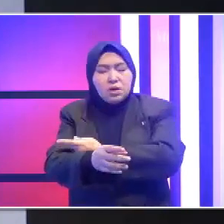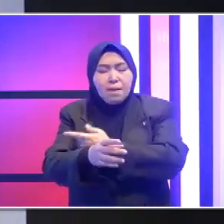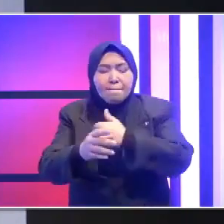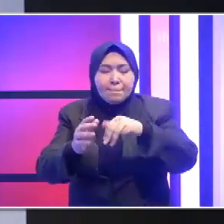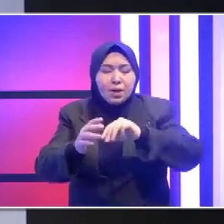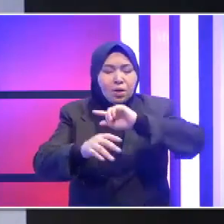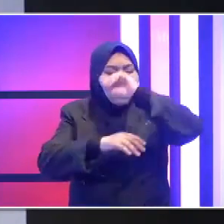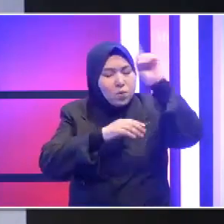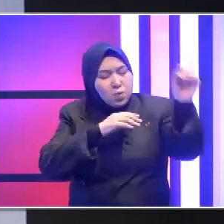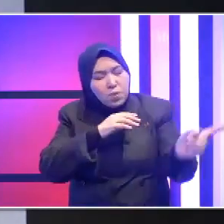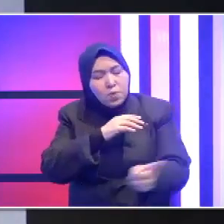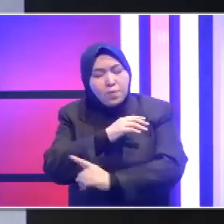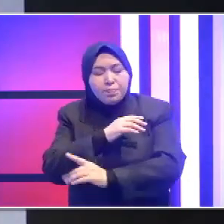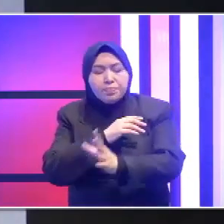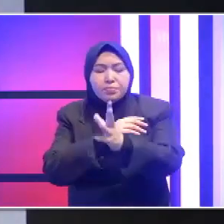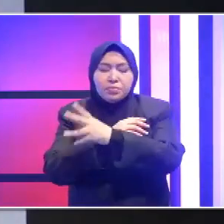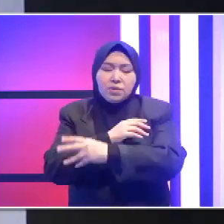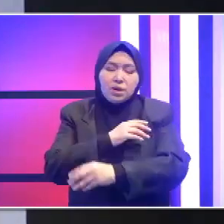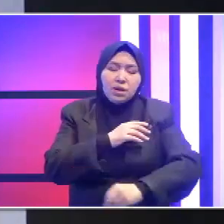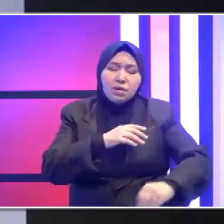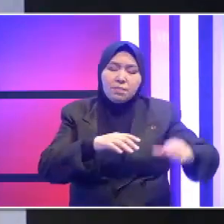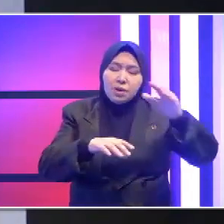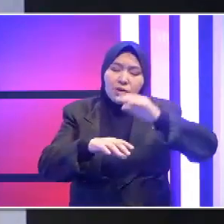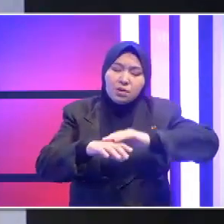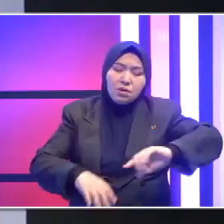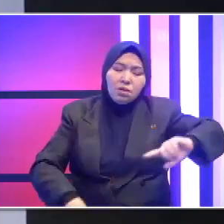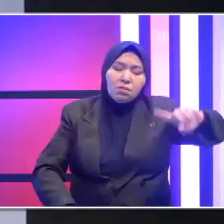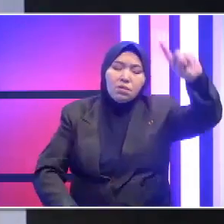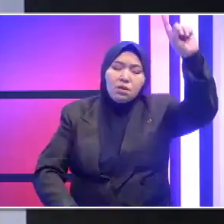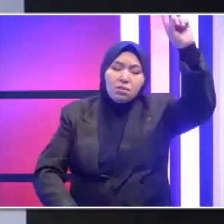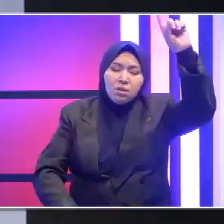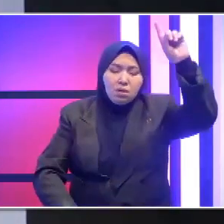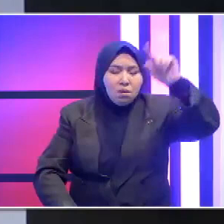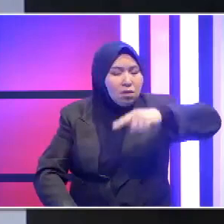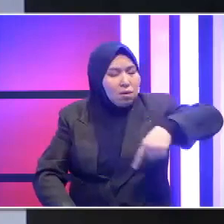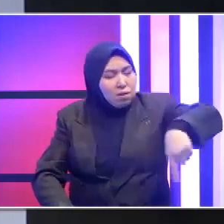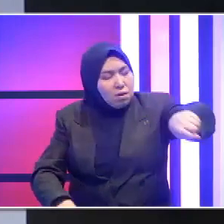Kho ilaihi tool